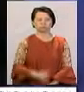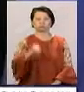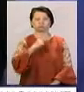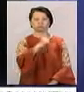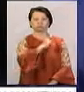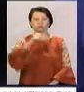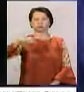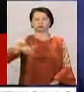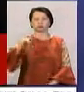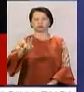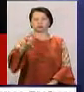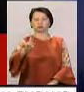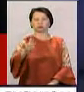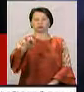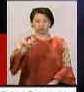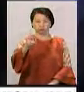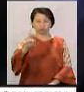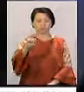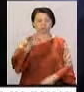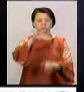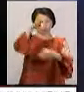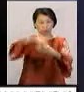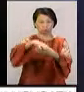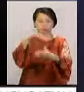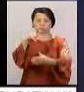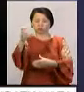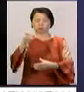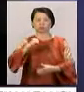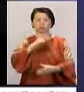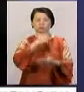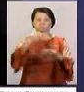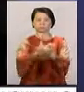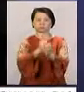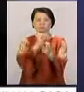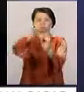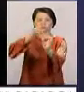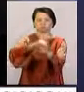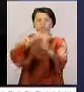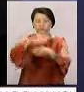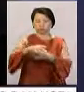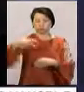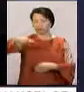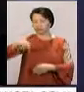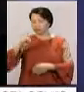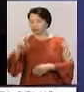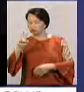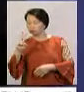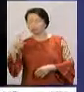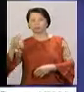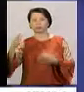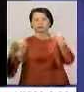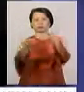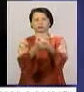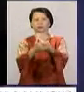Ahli-ahli PKR yang akan mengundi termasuk 300,000 anggota baru yang mendaftar menyertai parti itu selepas PRU14 sehingga